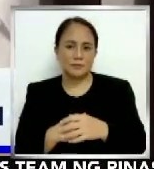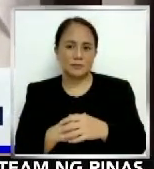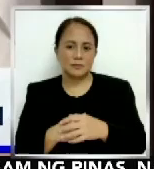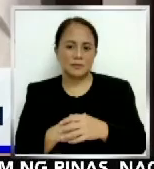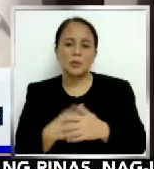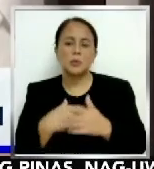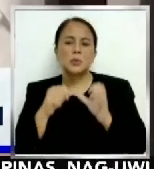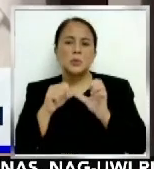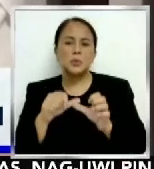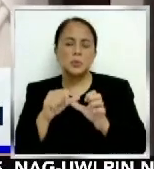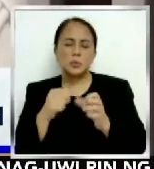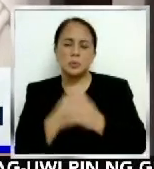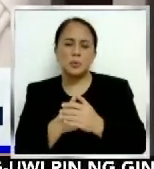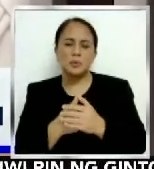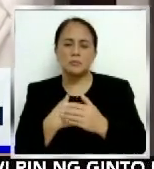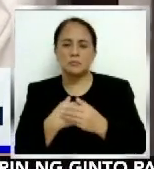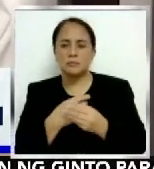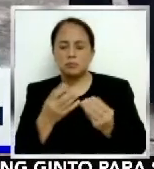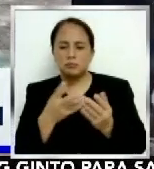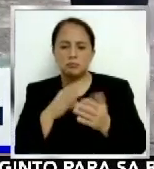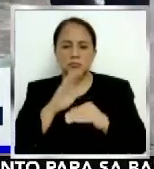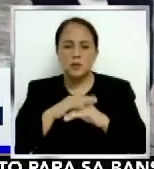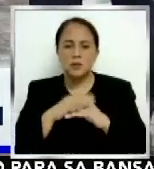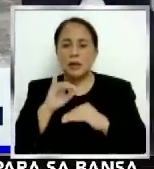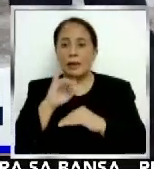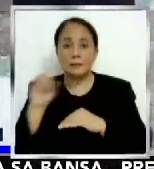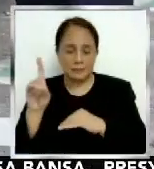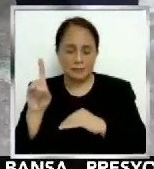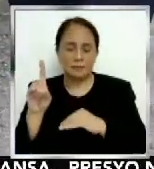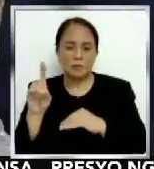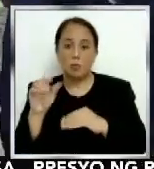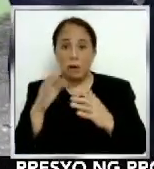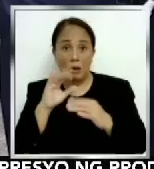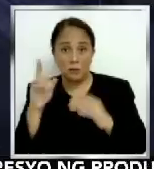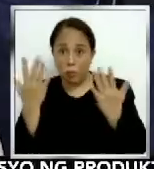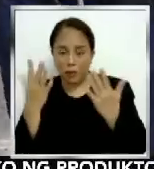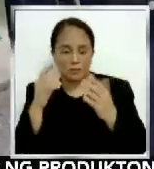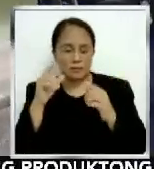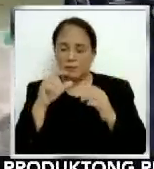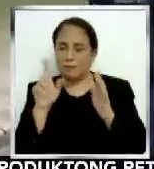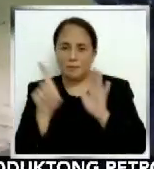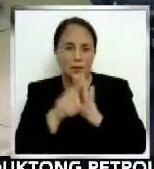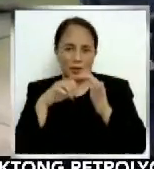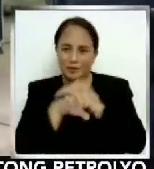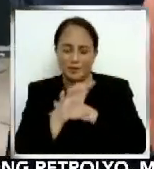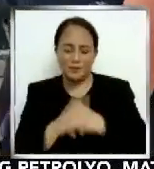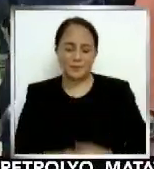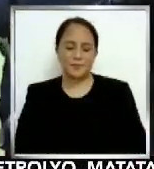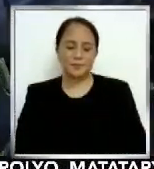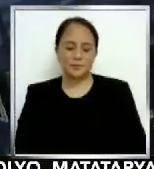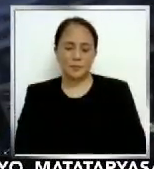ng Petros ID para no ID, no entry. Marisol Abdurrahman, Nakatuto, 24